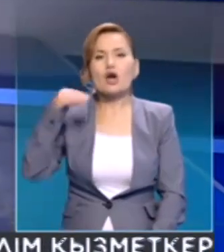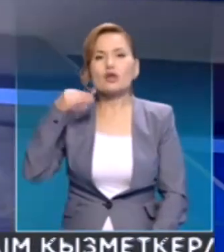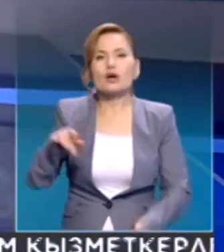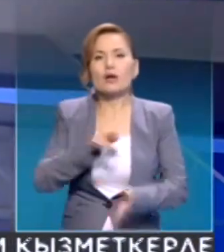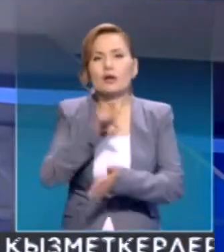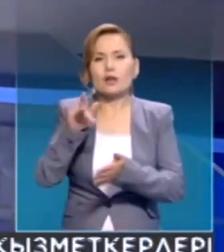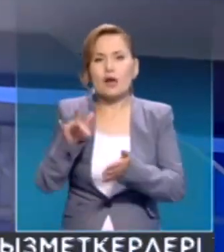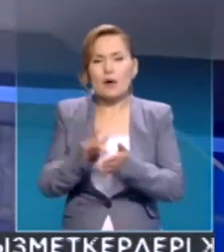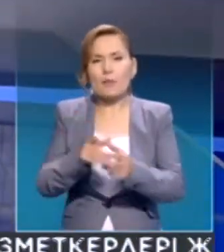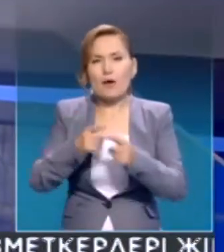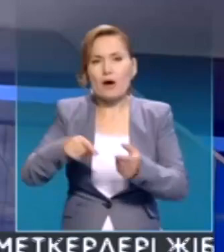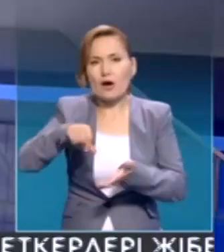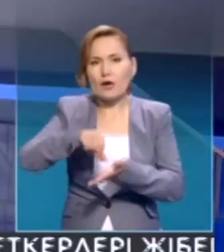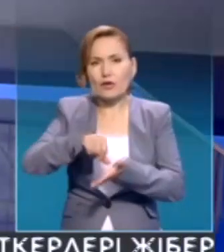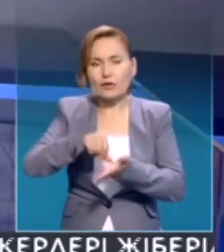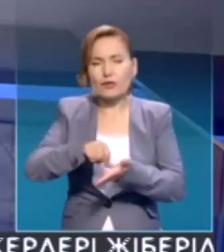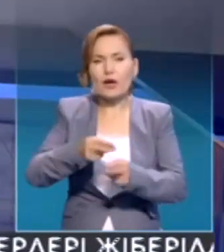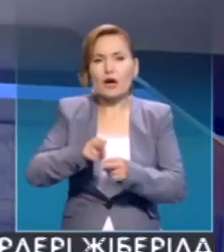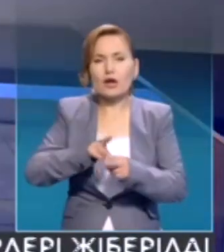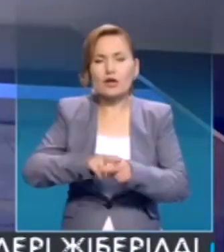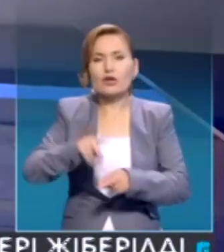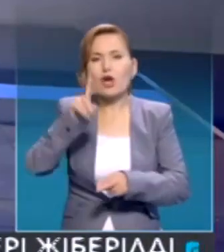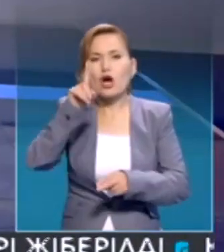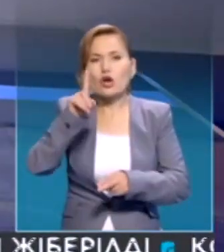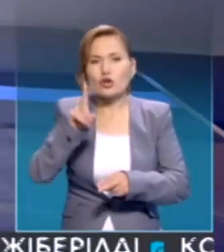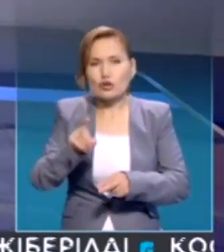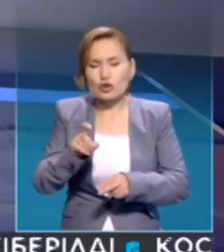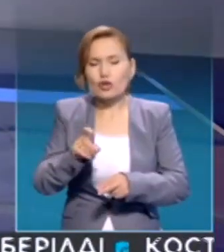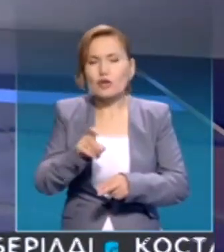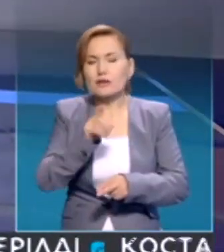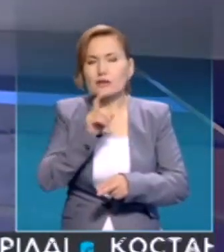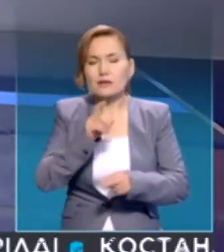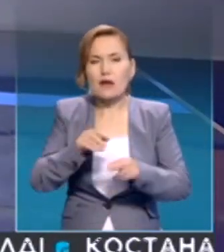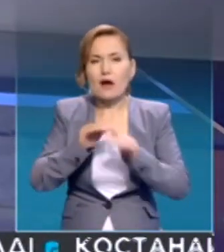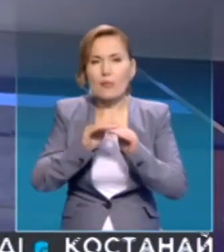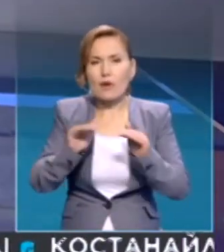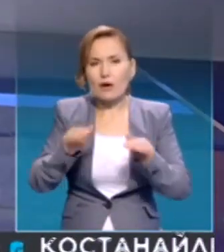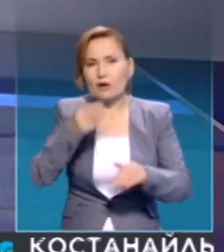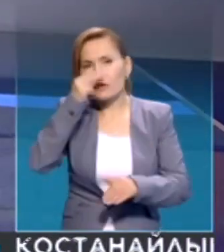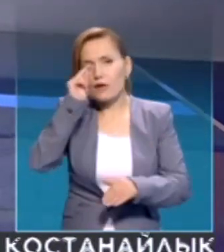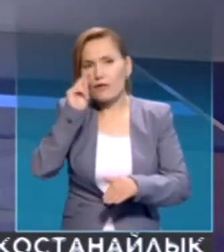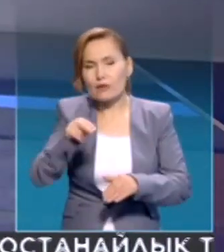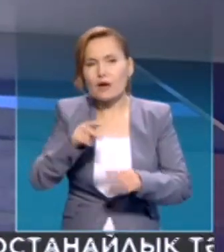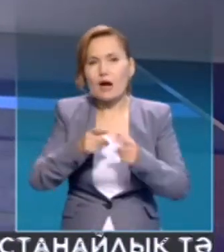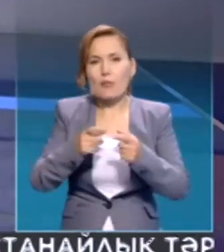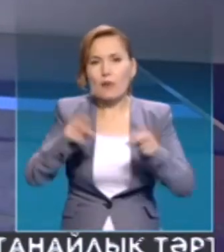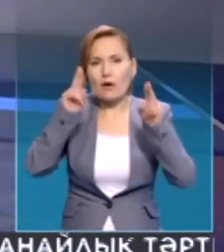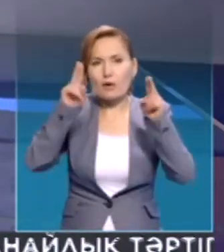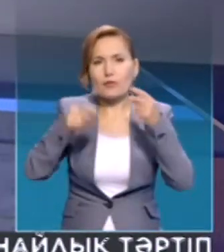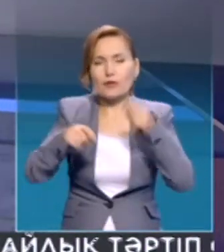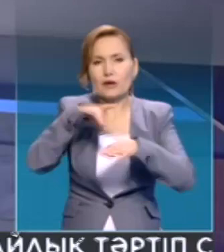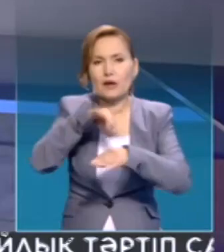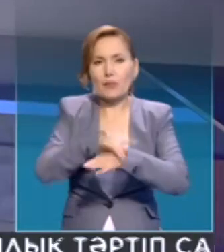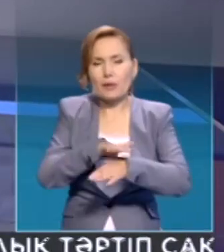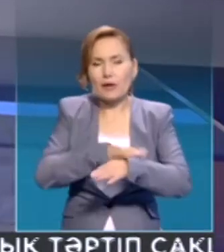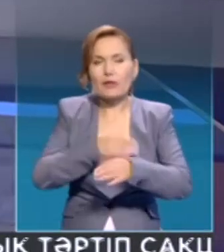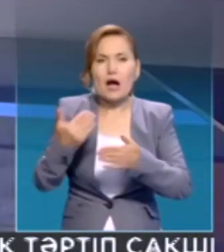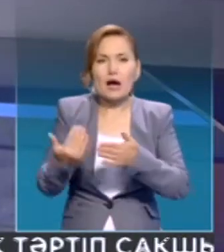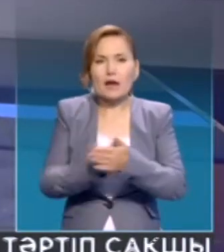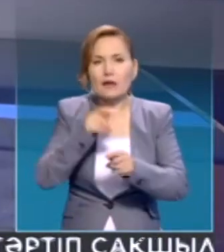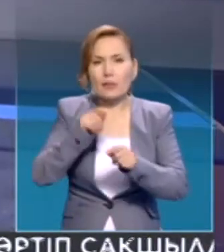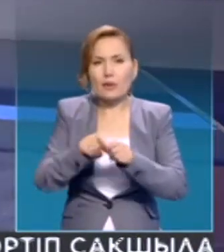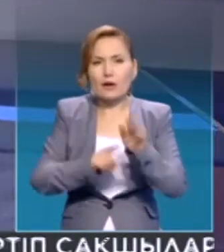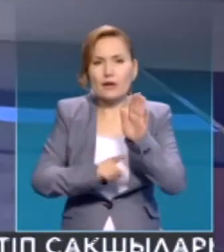Түркістанда ОБТ кезінде қулық жасаған 100-ден астам оқушының нәтижесі қайта тексеріледі. Ұлттық тестілеу орталығының директоры Руслан Емелбаев осындай